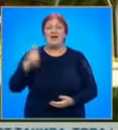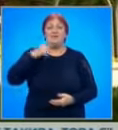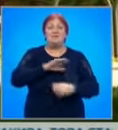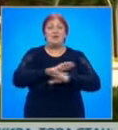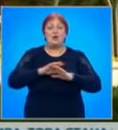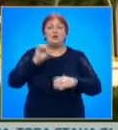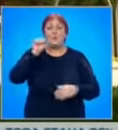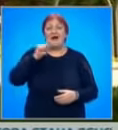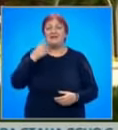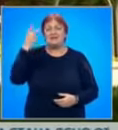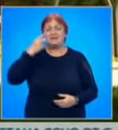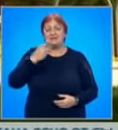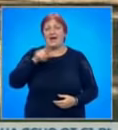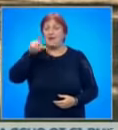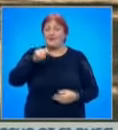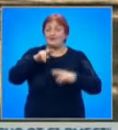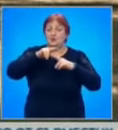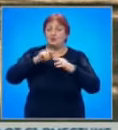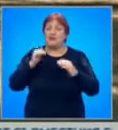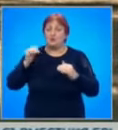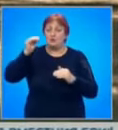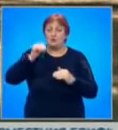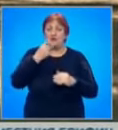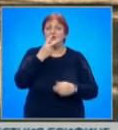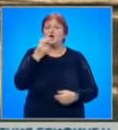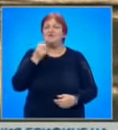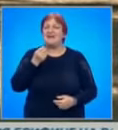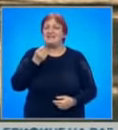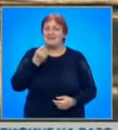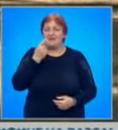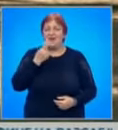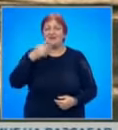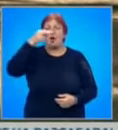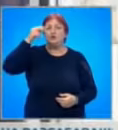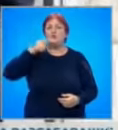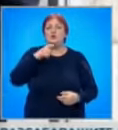след като партиите се разбраха пенсиите да останат увеличени с 120 лева, една от